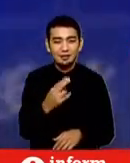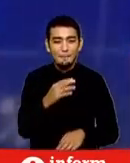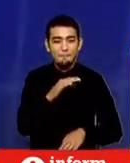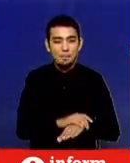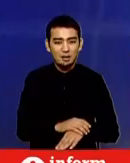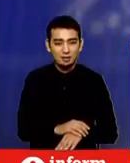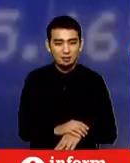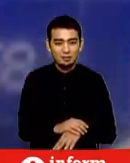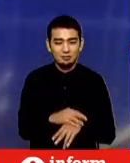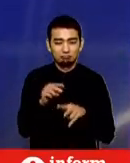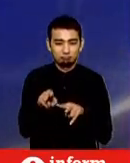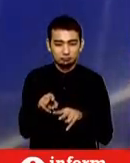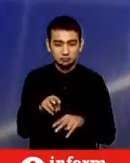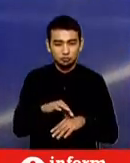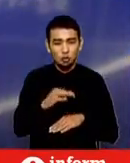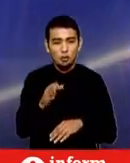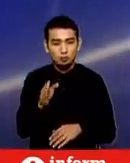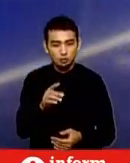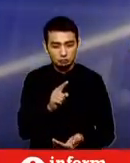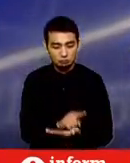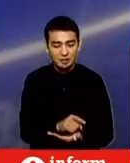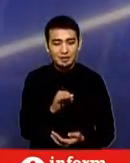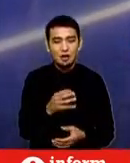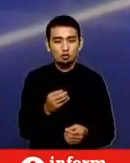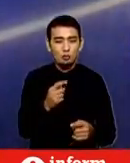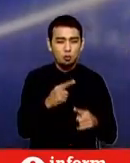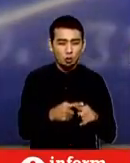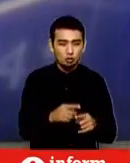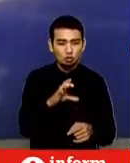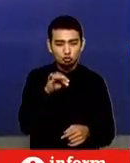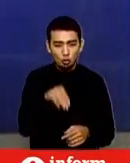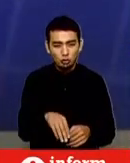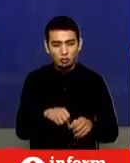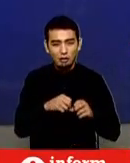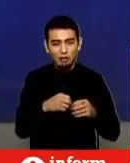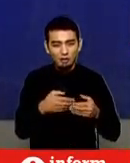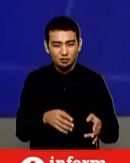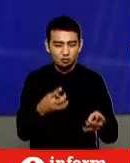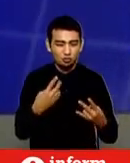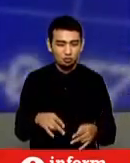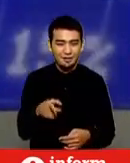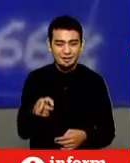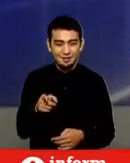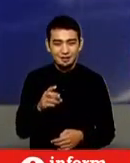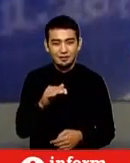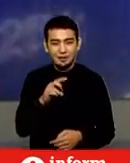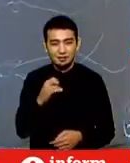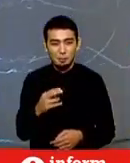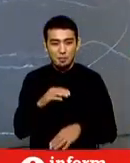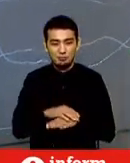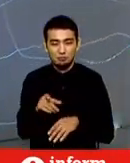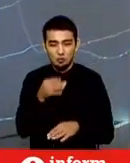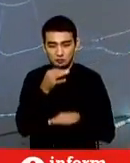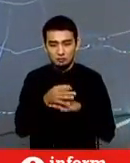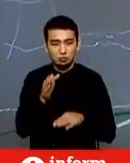қатты қадағалауда болады. Сондықтан да қосымша тағы бір шот ашып жатудың қажеттілігі жоқ. Осы сценарийді жүзеге асырсақ, өте жақсы механизм болатын